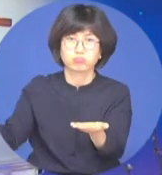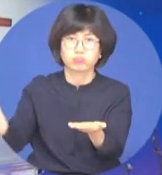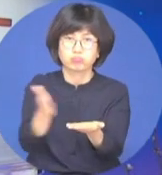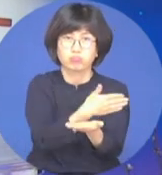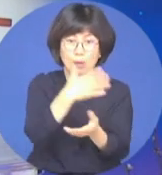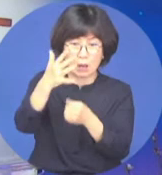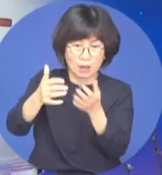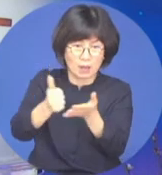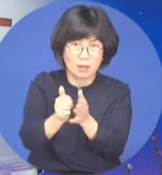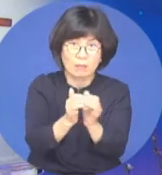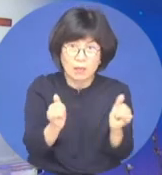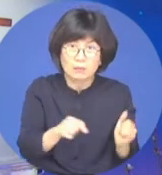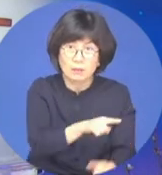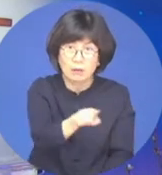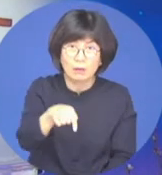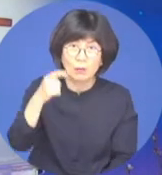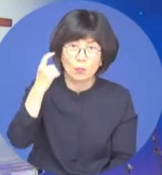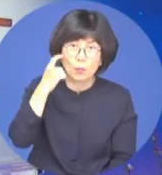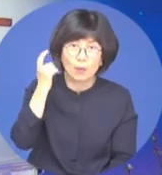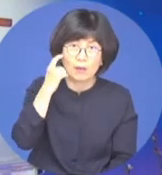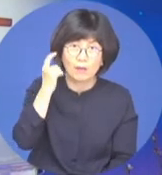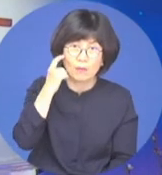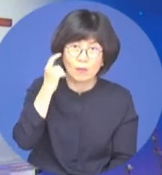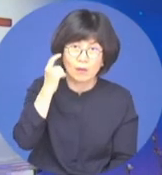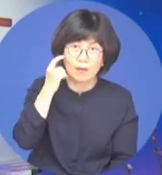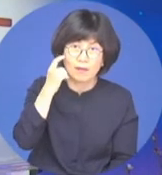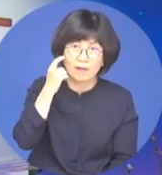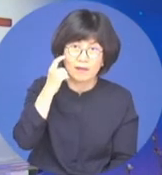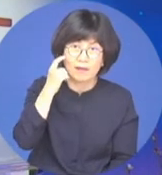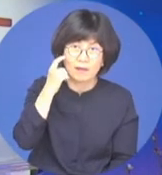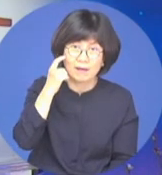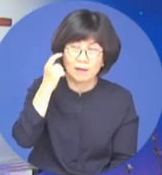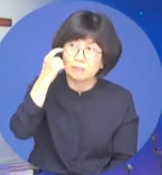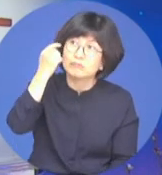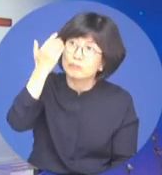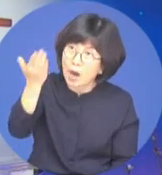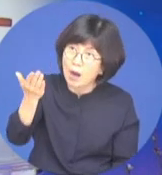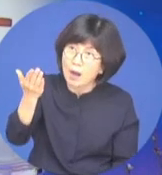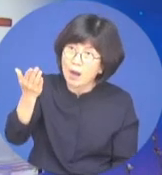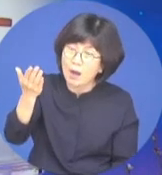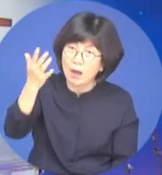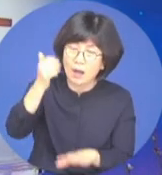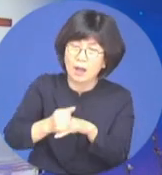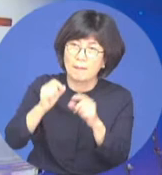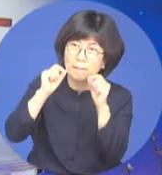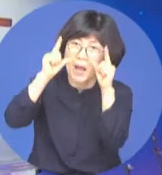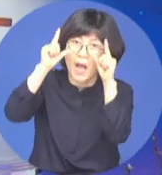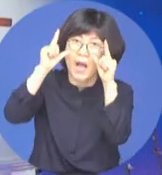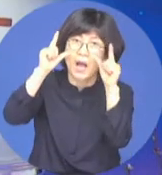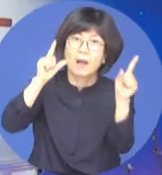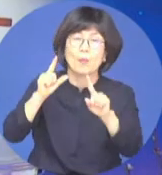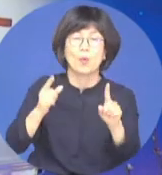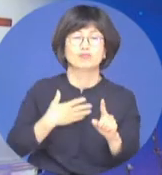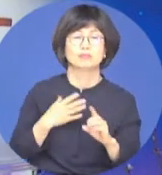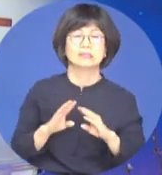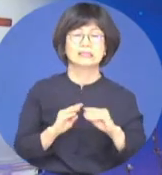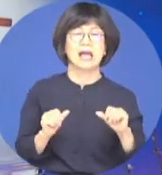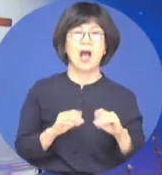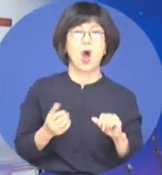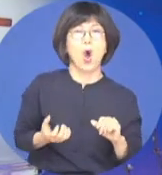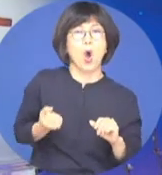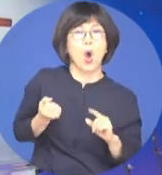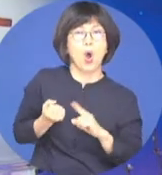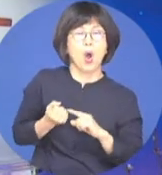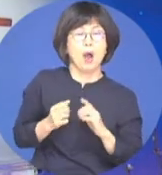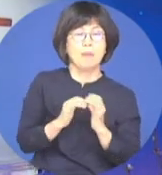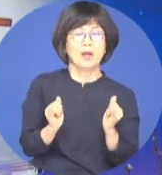이렇게 만듭니까? 라고 질문하면 나중에 깨닫는 게 뭐냐면 그렇구나. 우리가 땅도 있고 백성도 있고